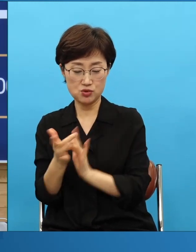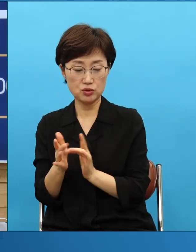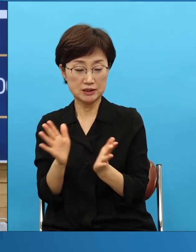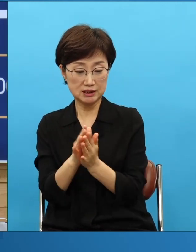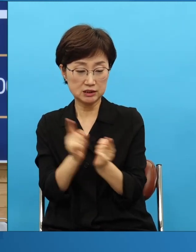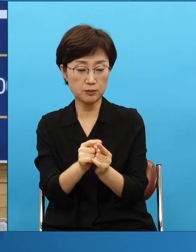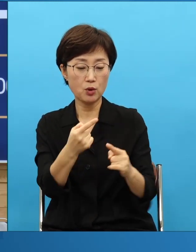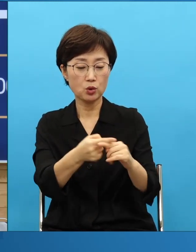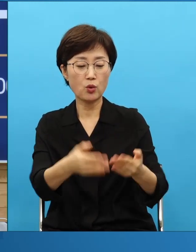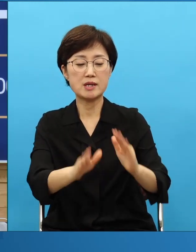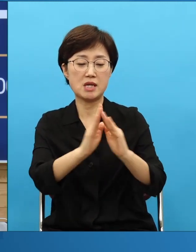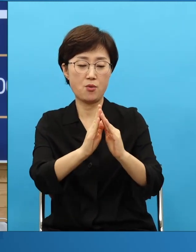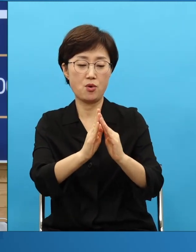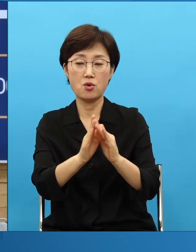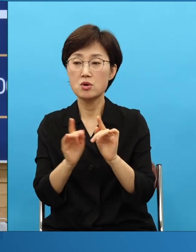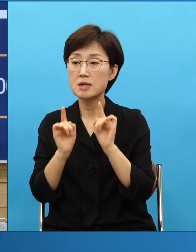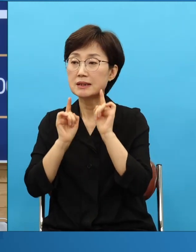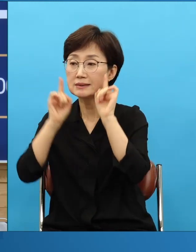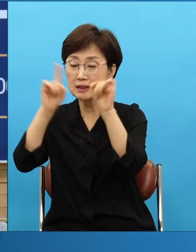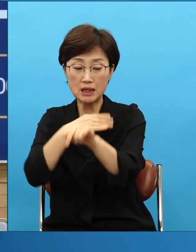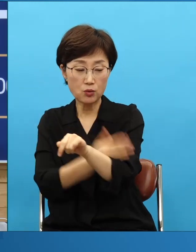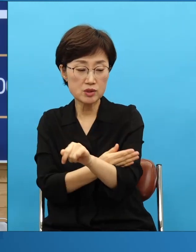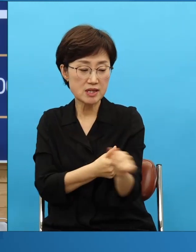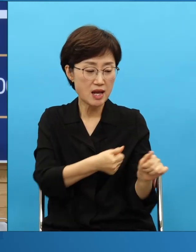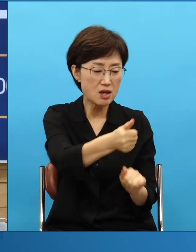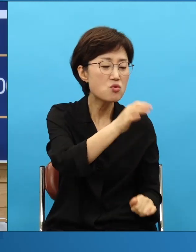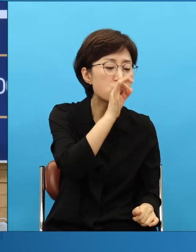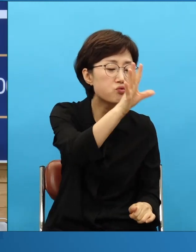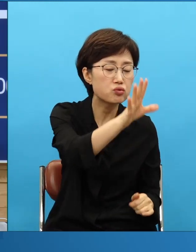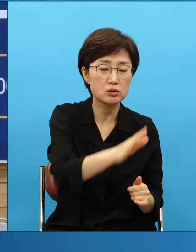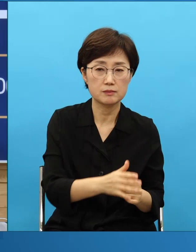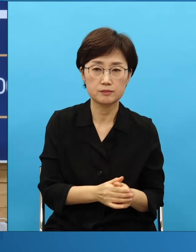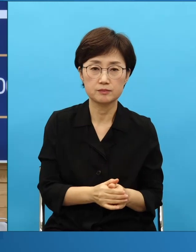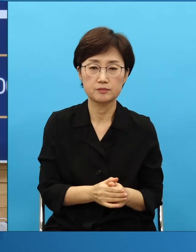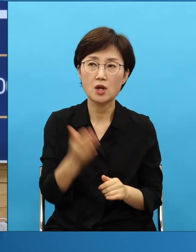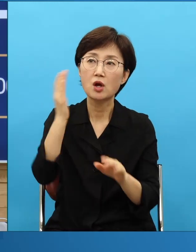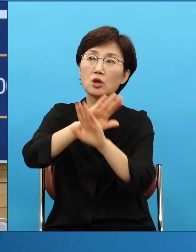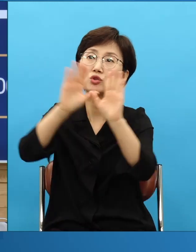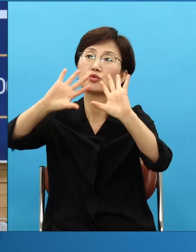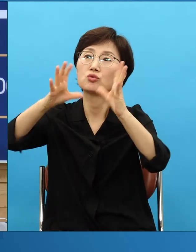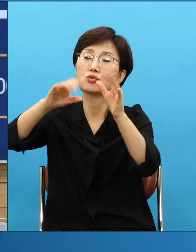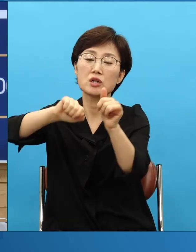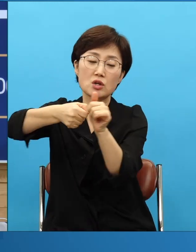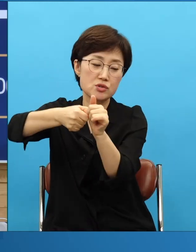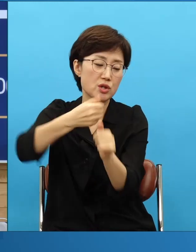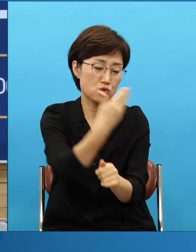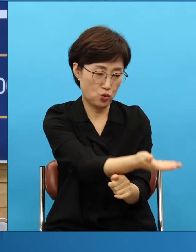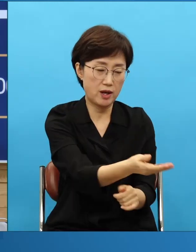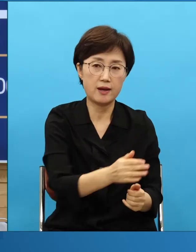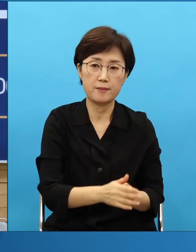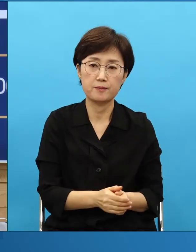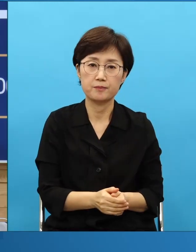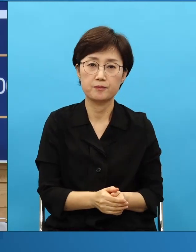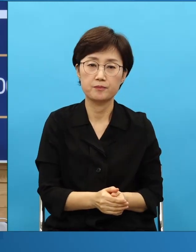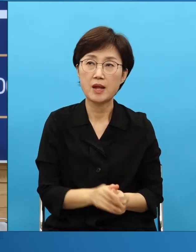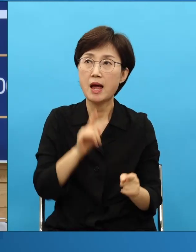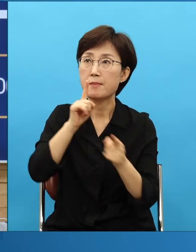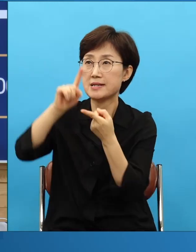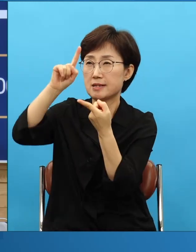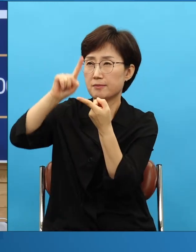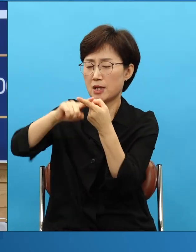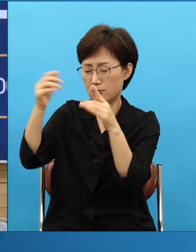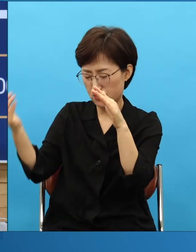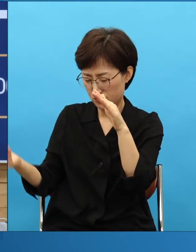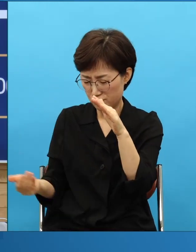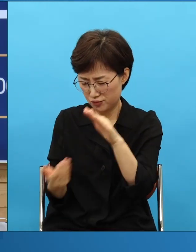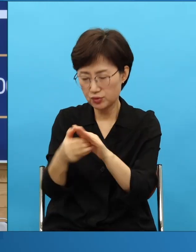build my 음부의 church on 권세 the 널 rock, 이기지 못하리라. and the gates of Hades will not overcome you. 천국 열쇠를 주노라. And I will give you the keys to the 그게 kingdom of 성취되는 heaven." 거예요, 이 갈보살이요.